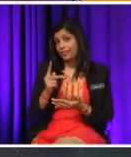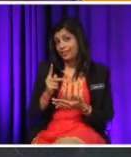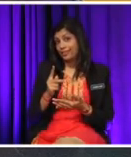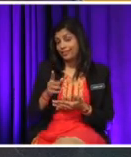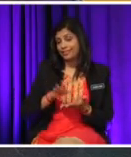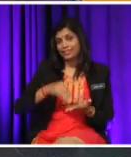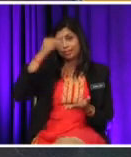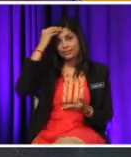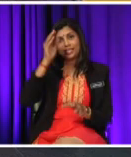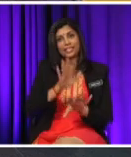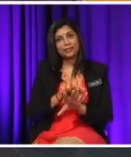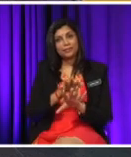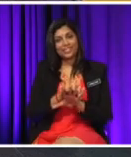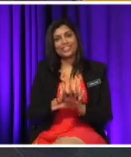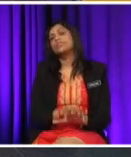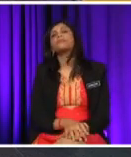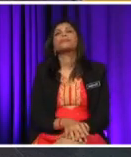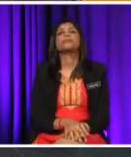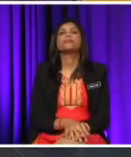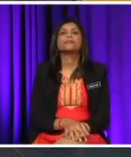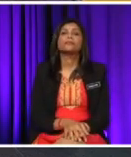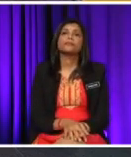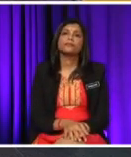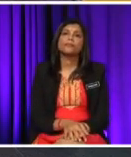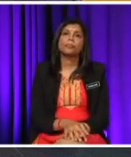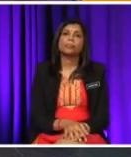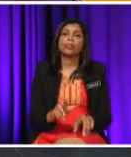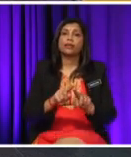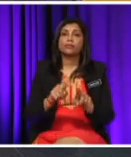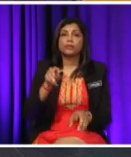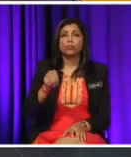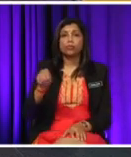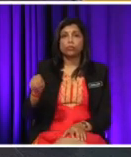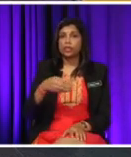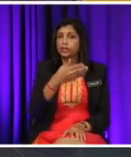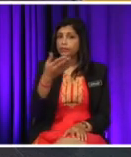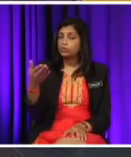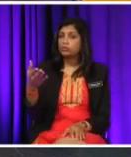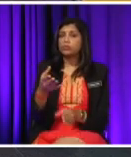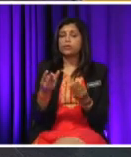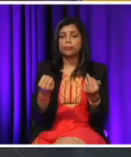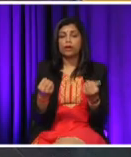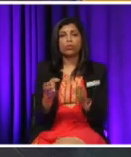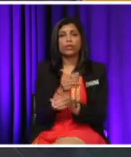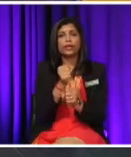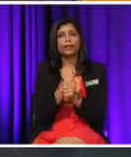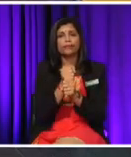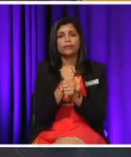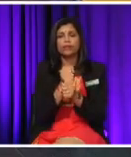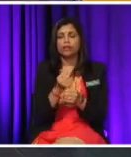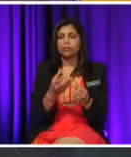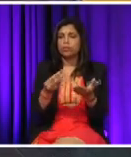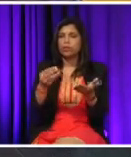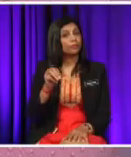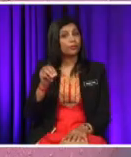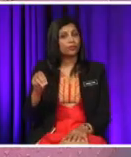karena buat latihan banyak lagi tapi murid-muri di luar sana untuk dapatkan bahan rujukan tambahan Oke